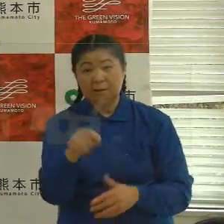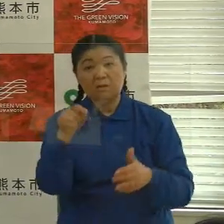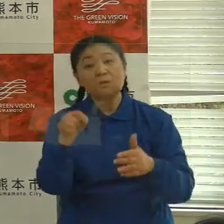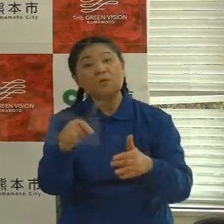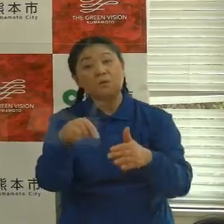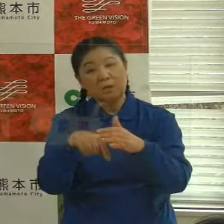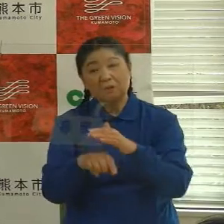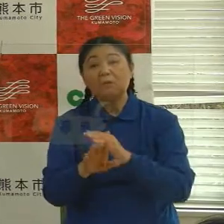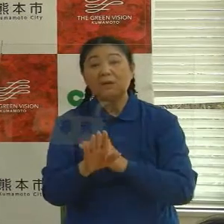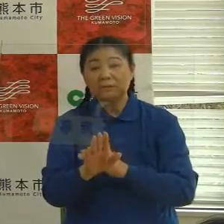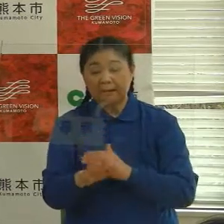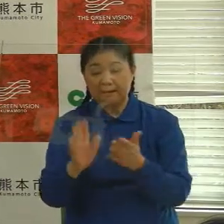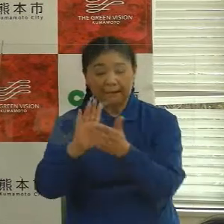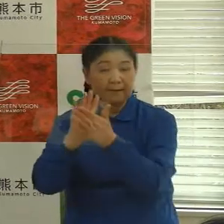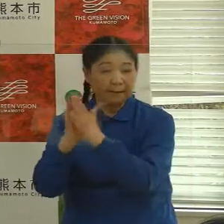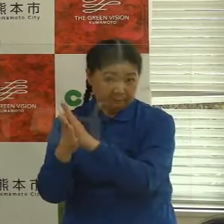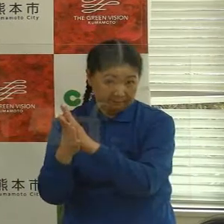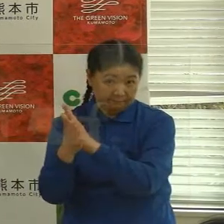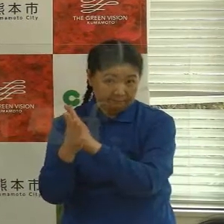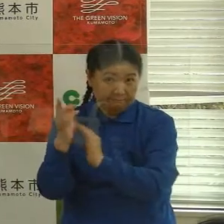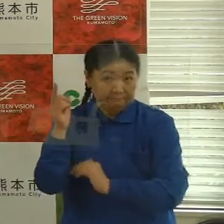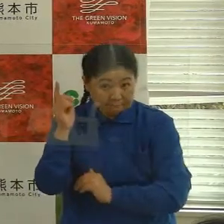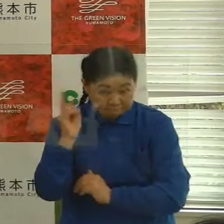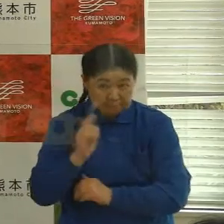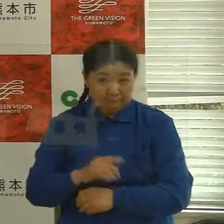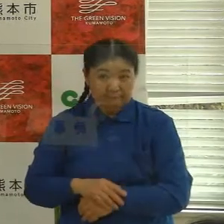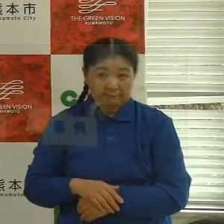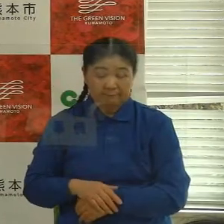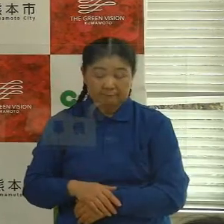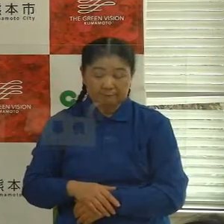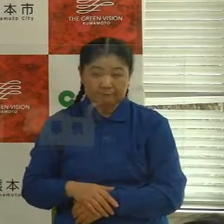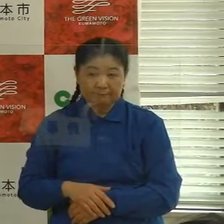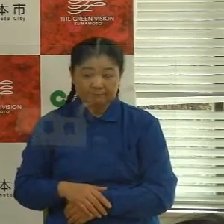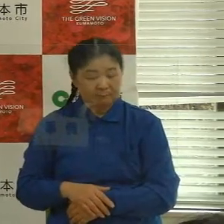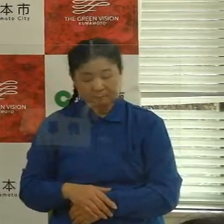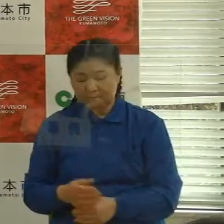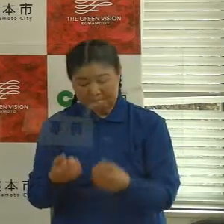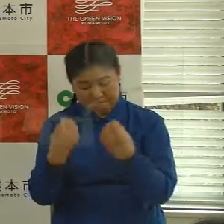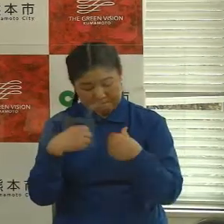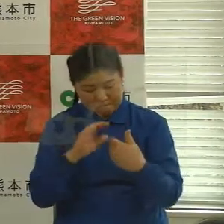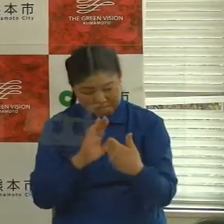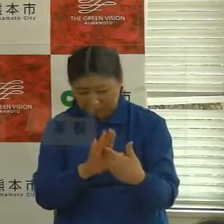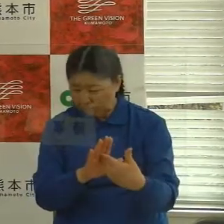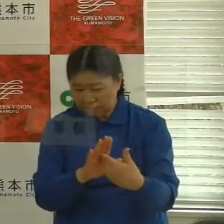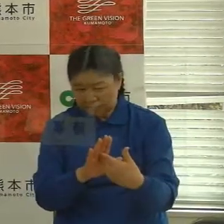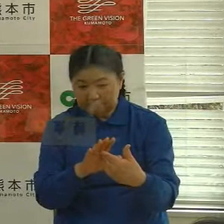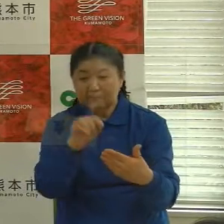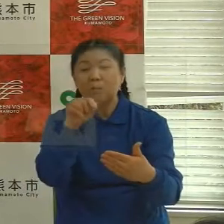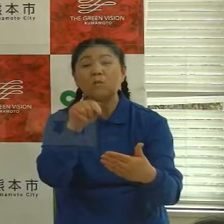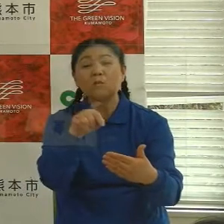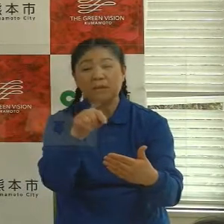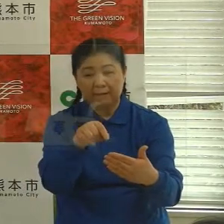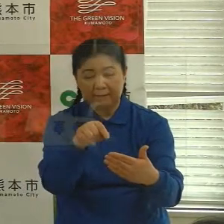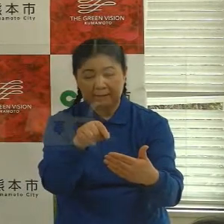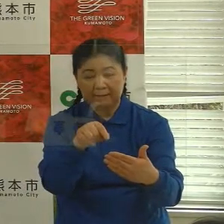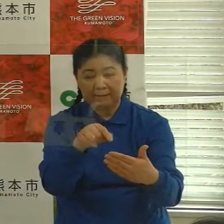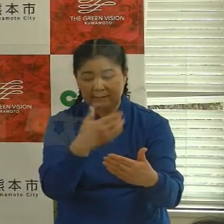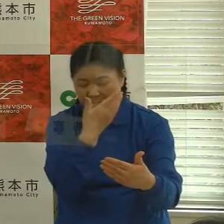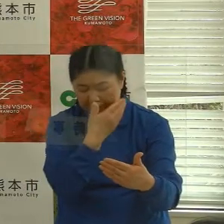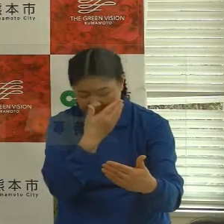こともあってですね、県の方の、方からもですね、まん延防止等重点措置のです